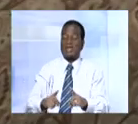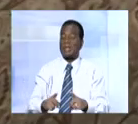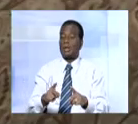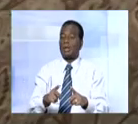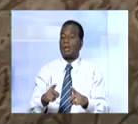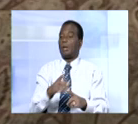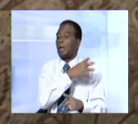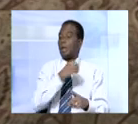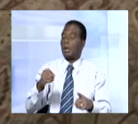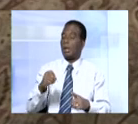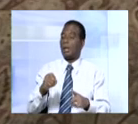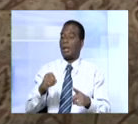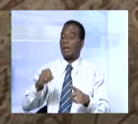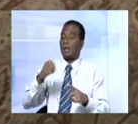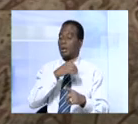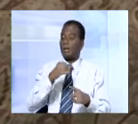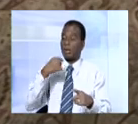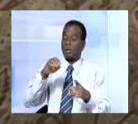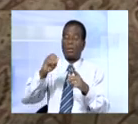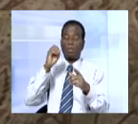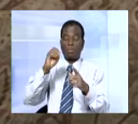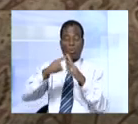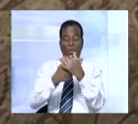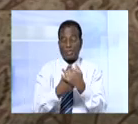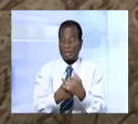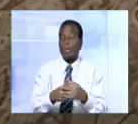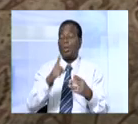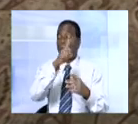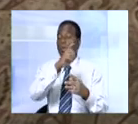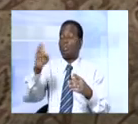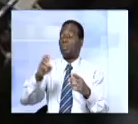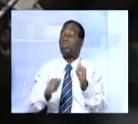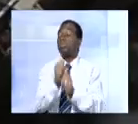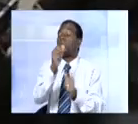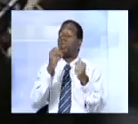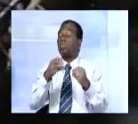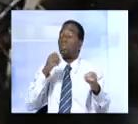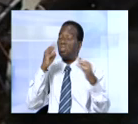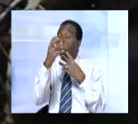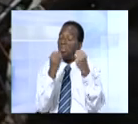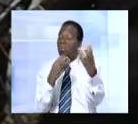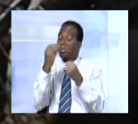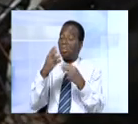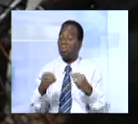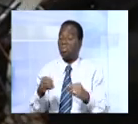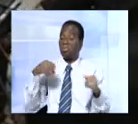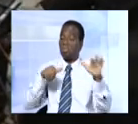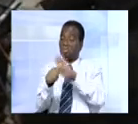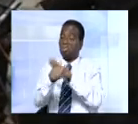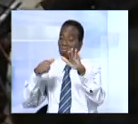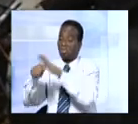paix. Les talibans du TTP sont à l'origine de centaines d'attentats meurtriers depuis 2007. Ils militent pour l'instauration de la